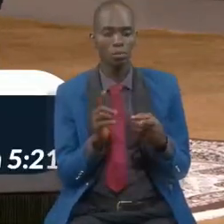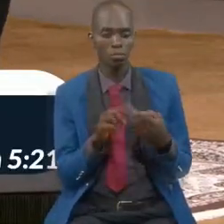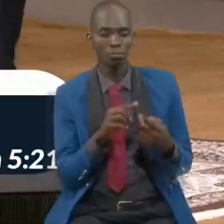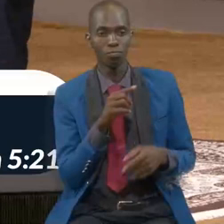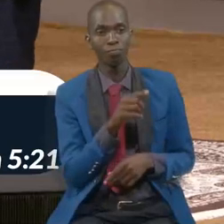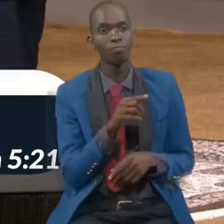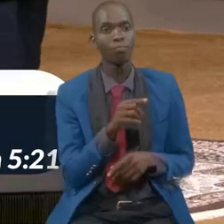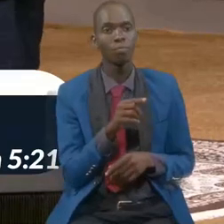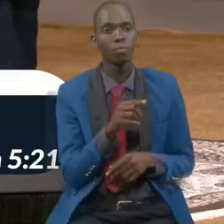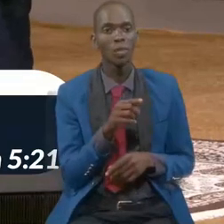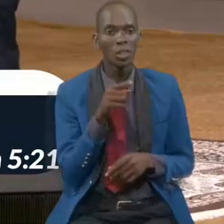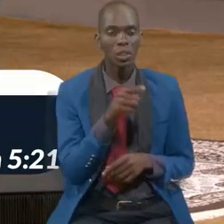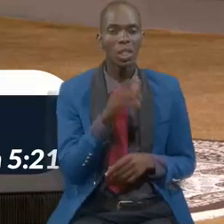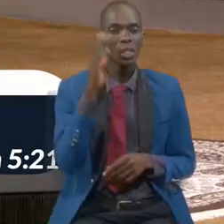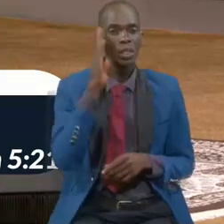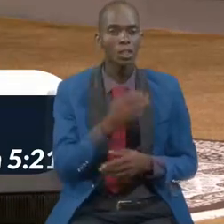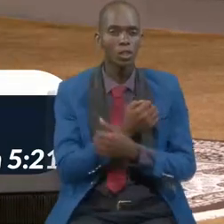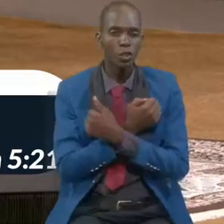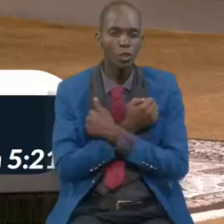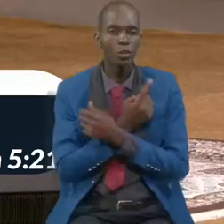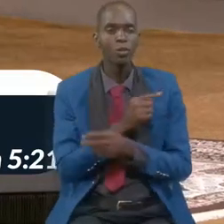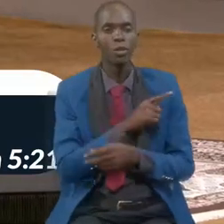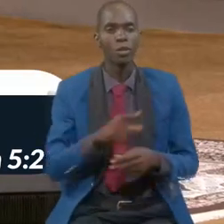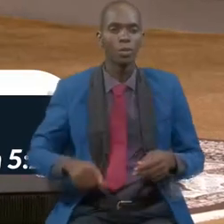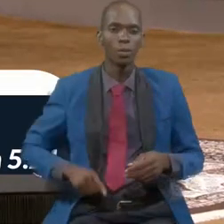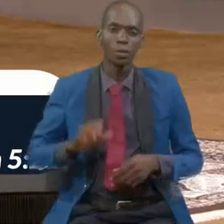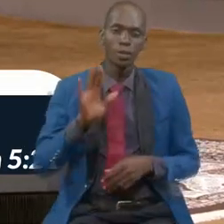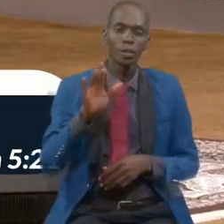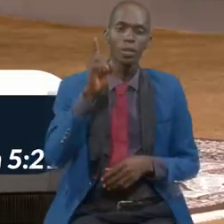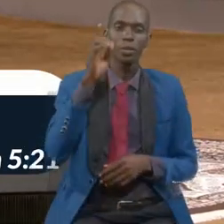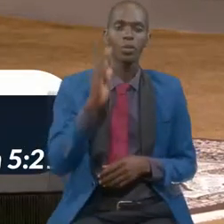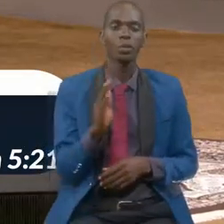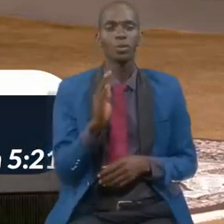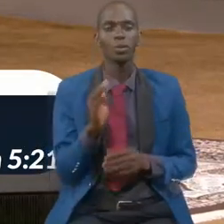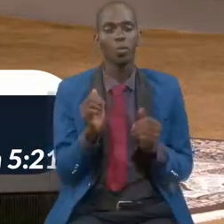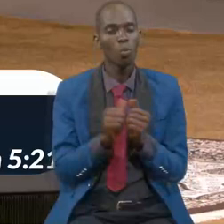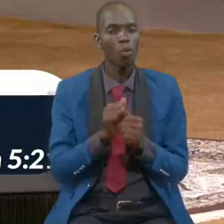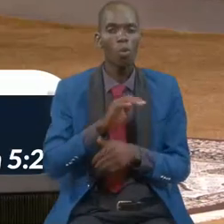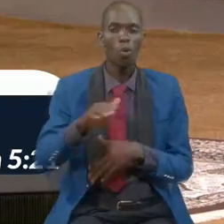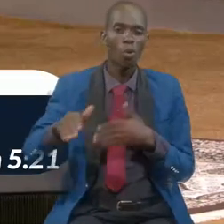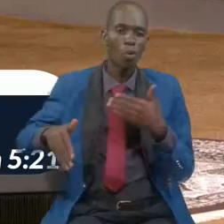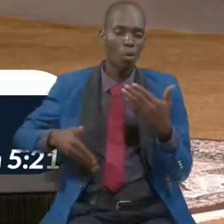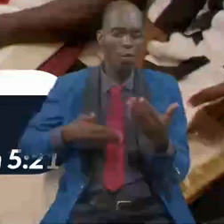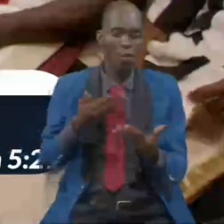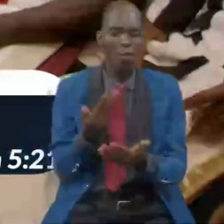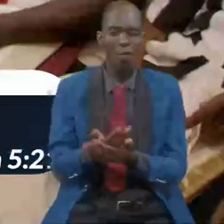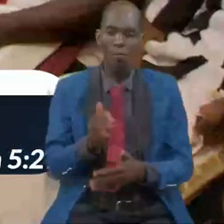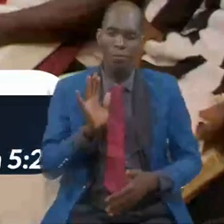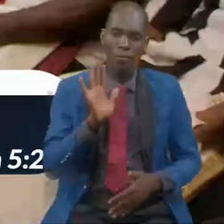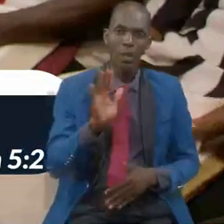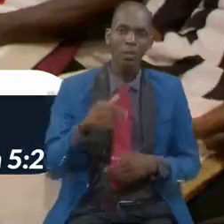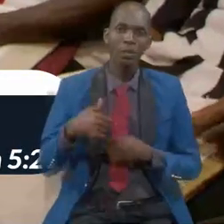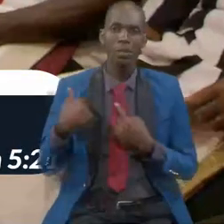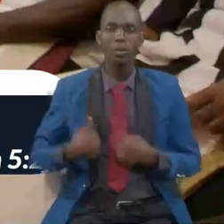lui répondit, « Tu aimeras le Seigneur ton Dieu de tout ton